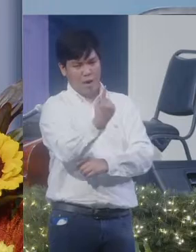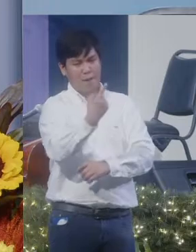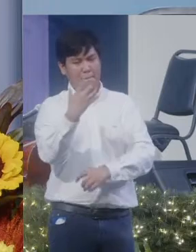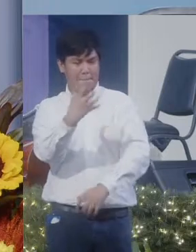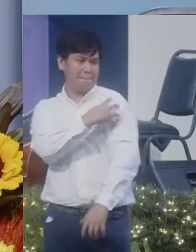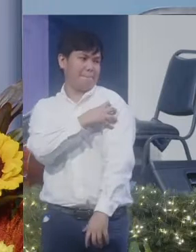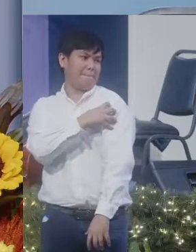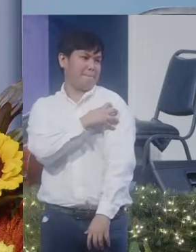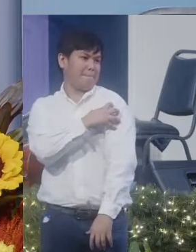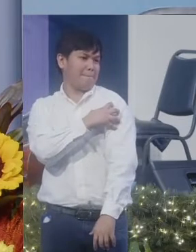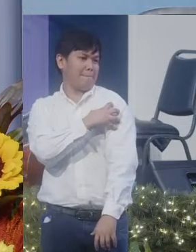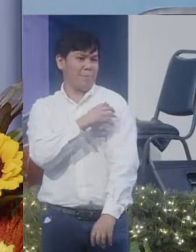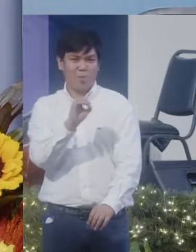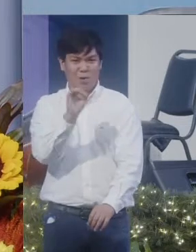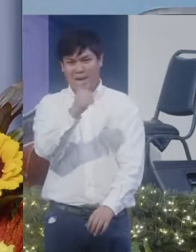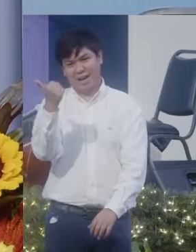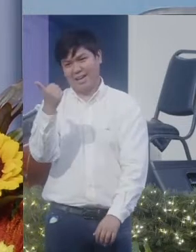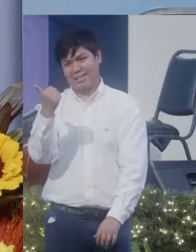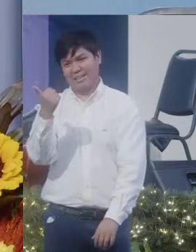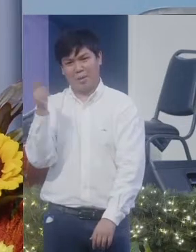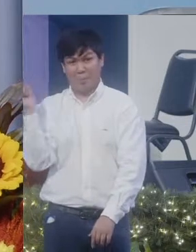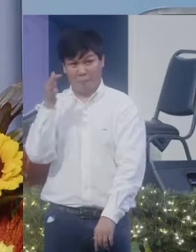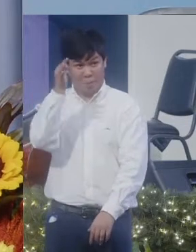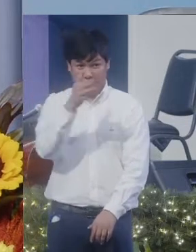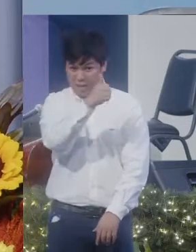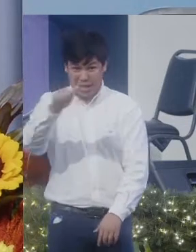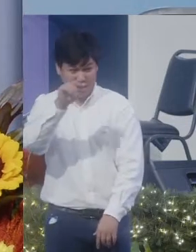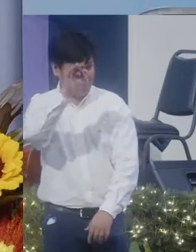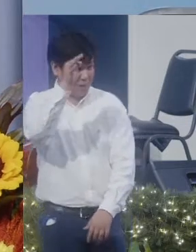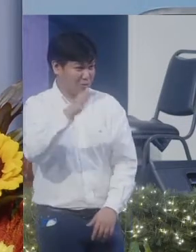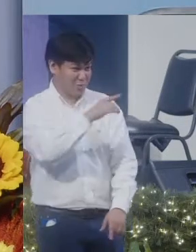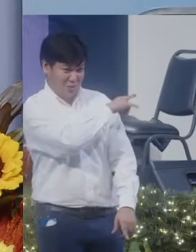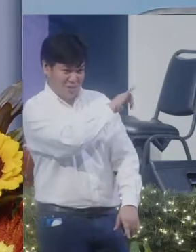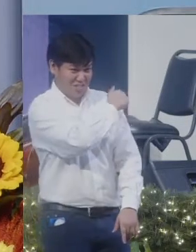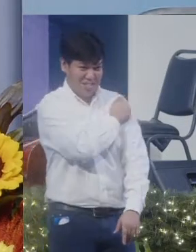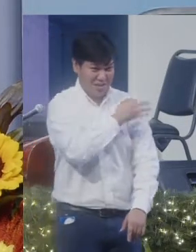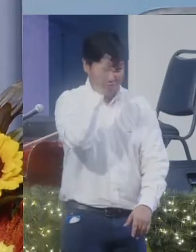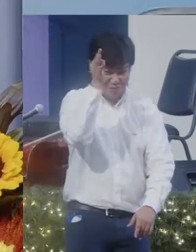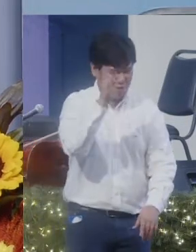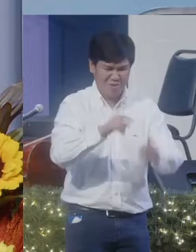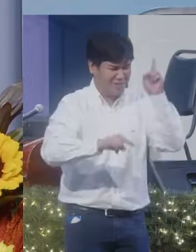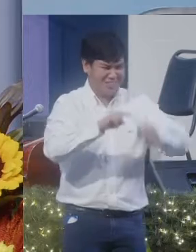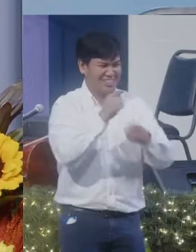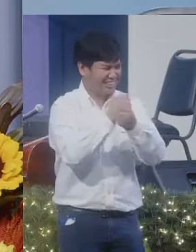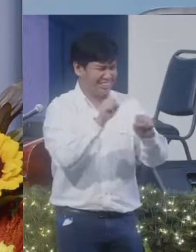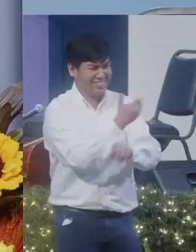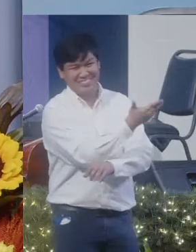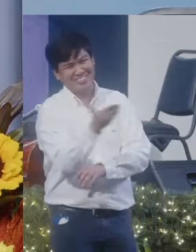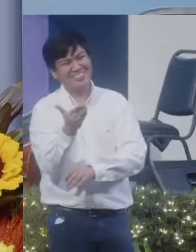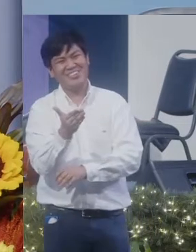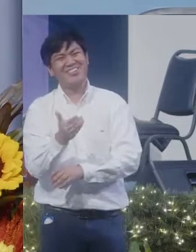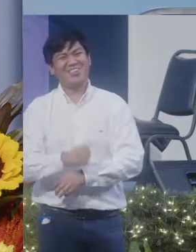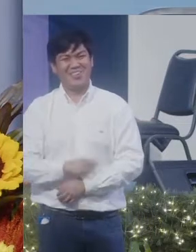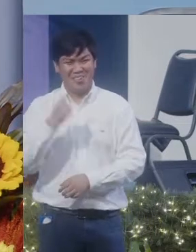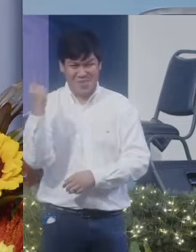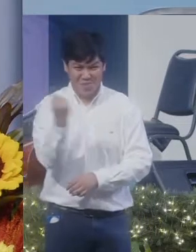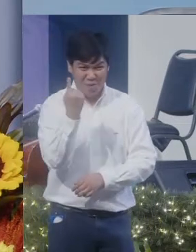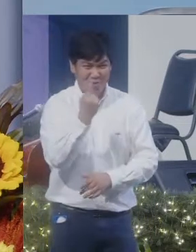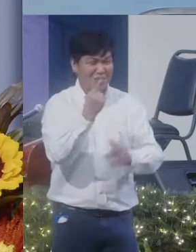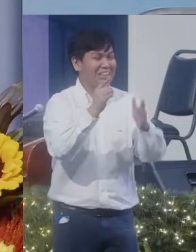Peter chapter 1, verses 23 to 25, napakalinaw po nito. Sabi